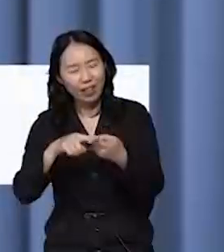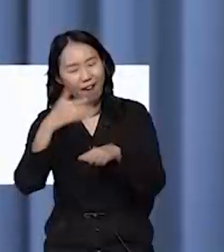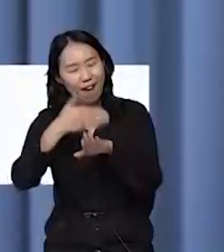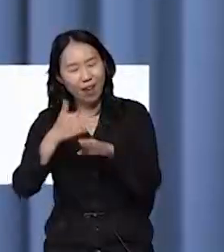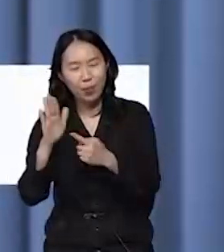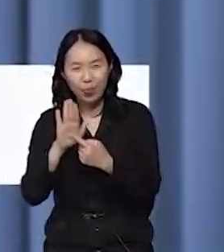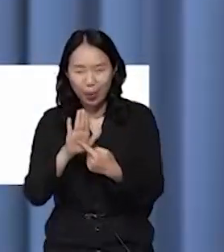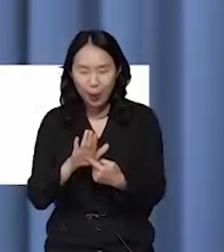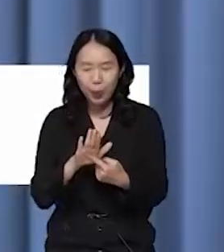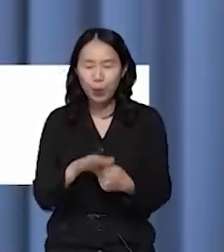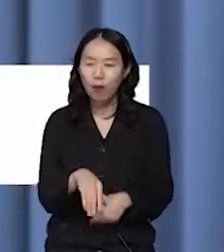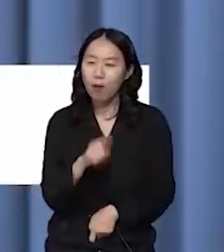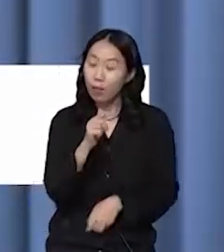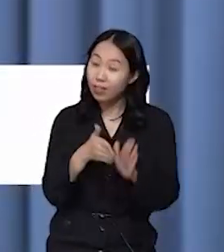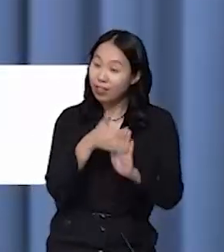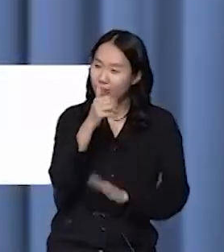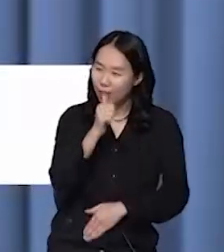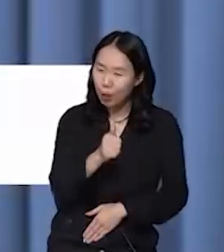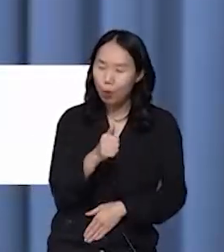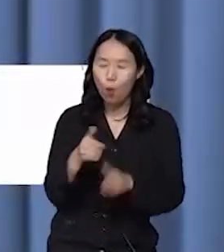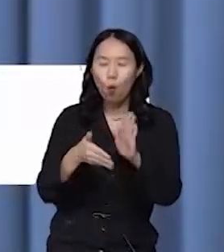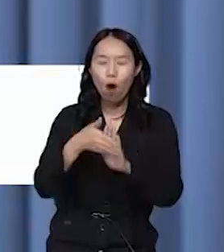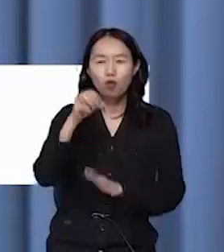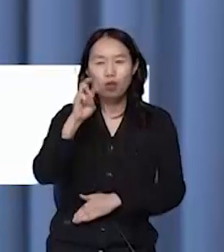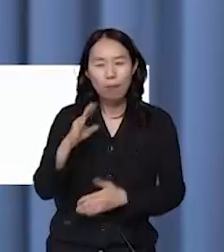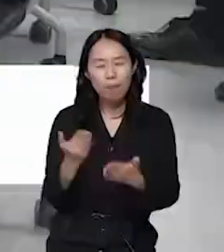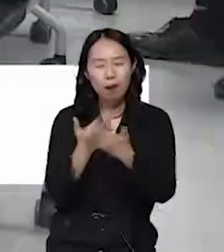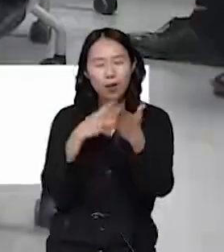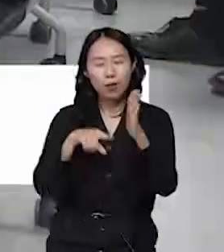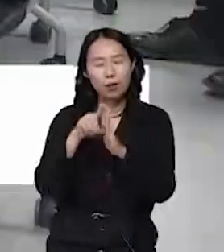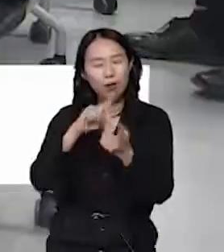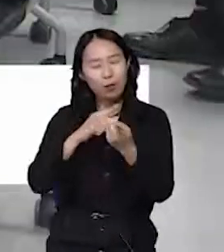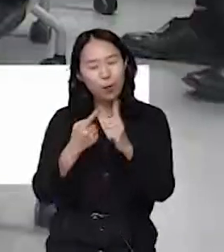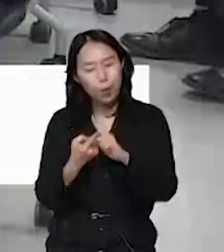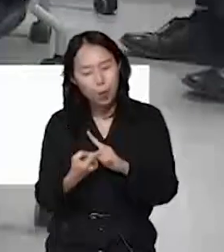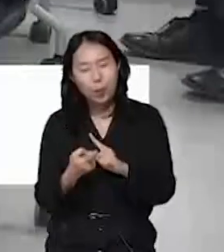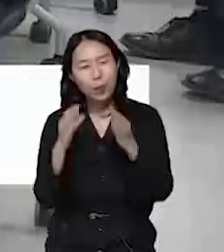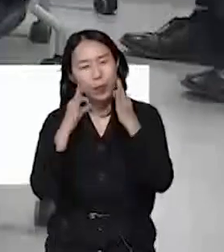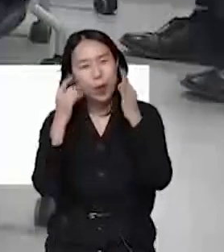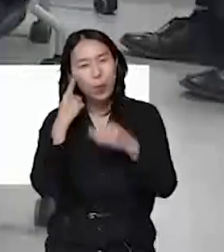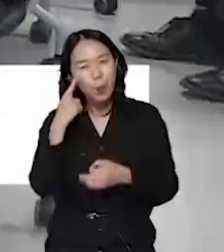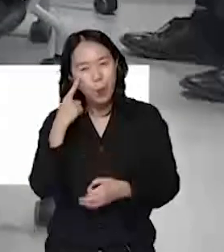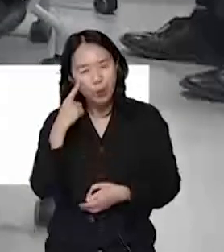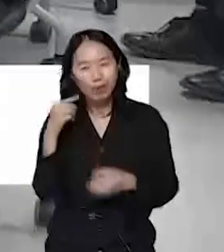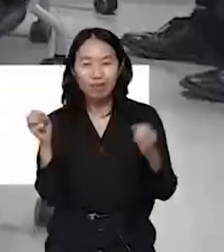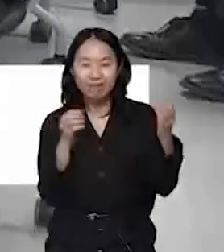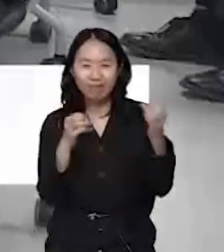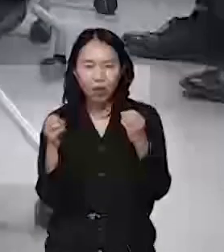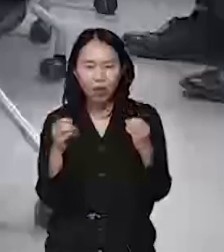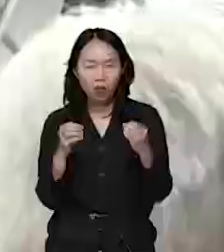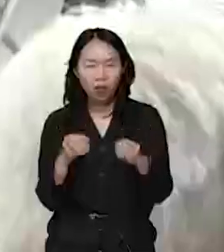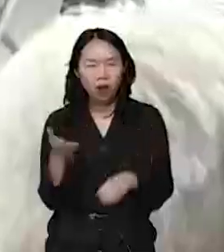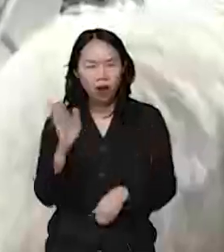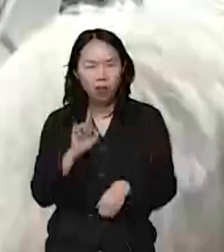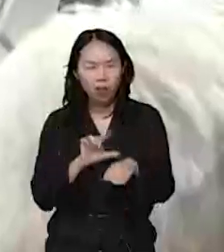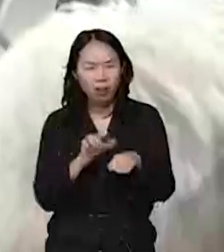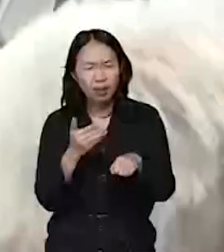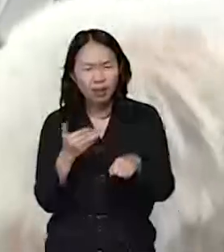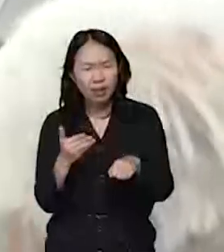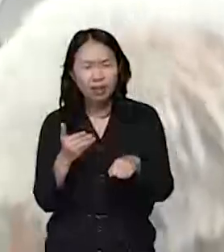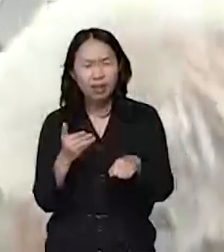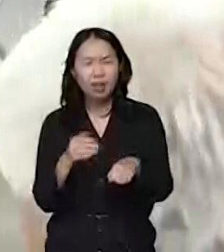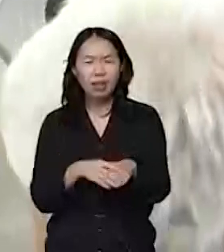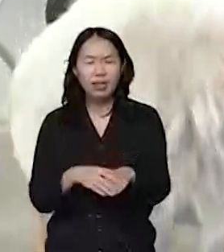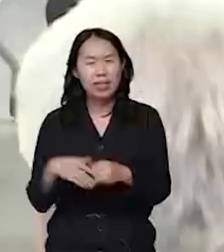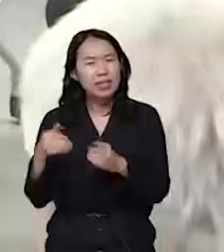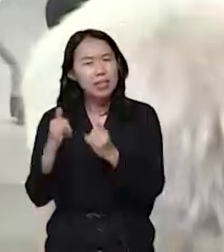시장도 광주시 발전을 위해 고민하는 자리가 되길 바란다고 말했습니다. 하지만 얼마 가지 못했습니다.